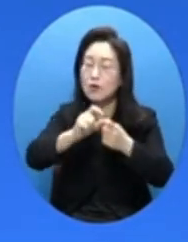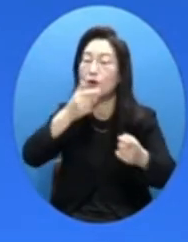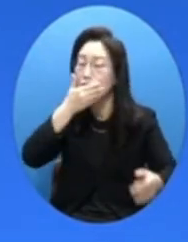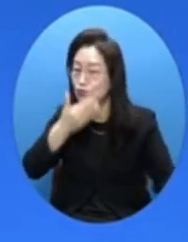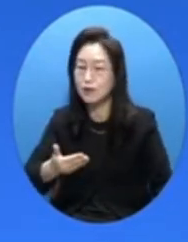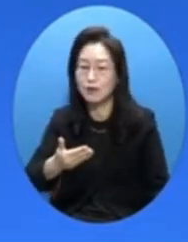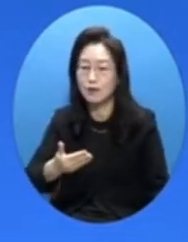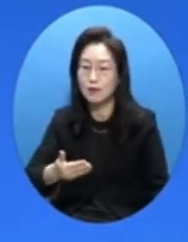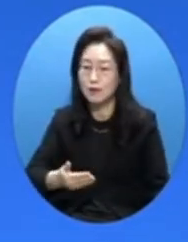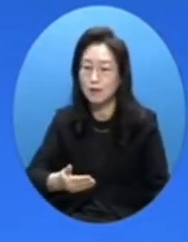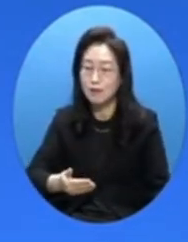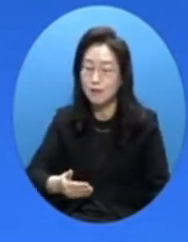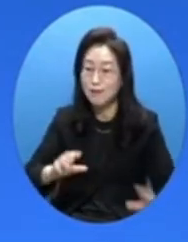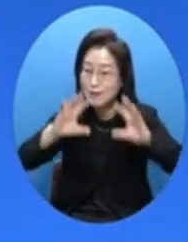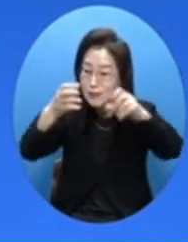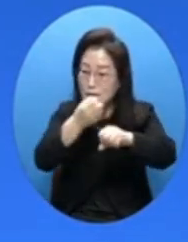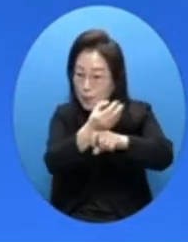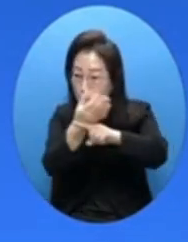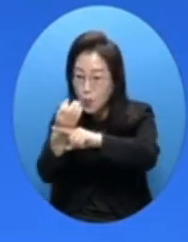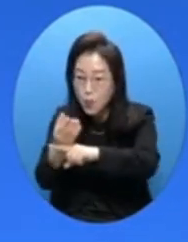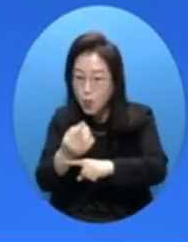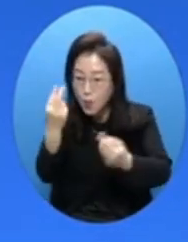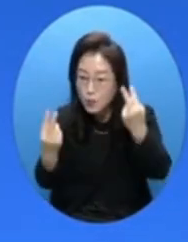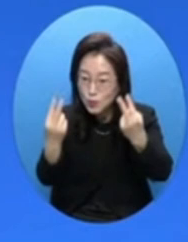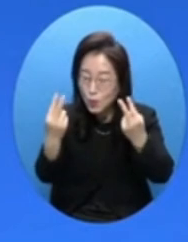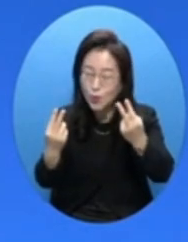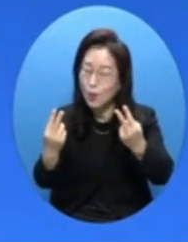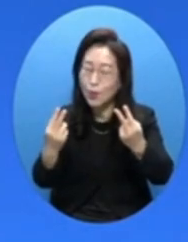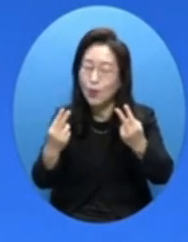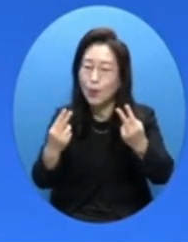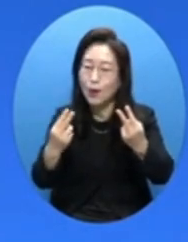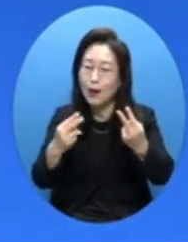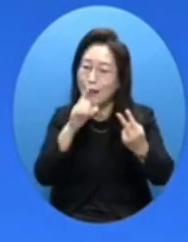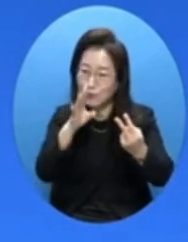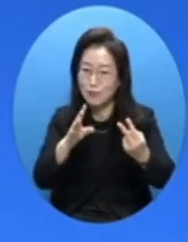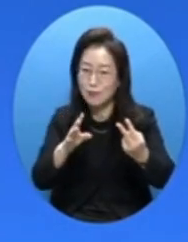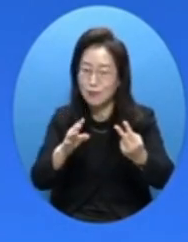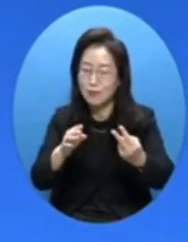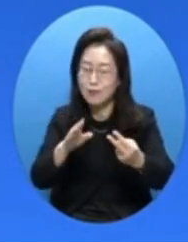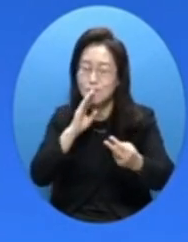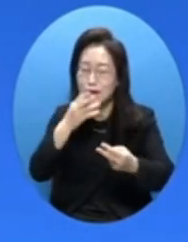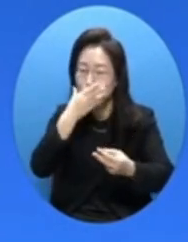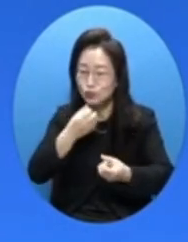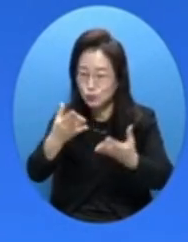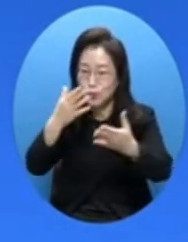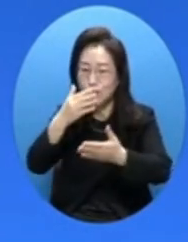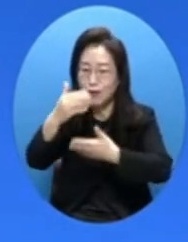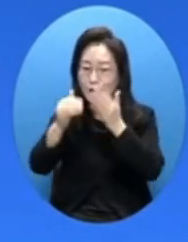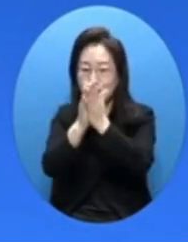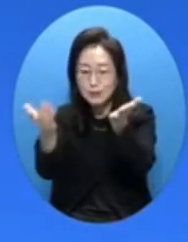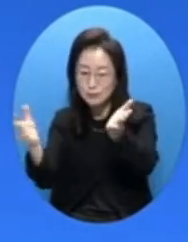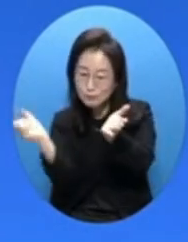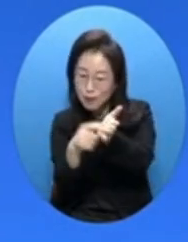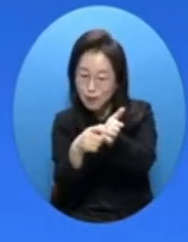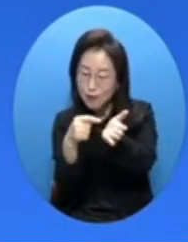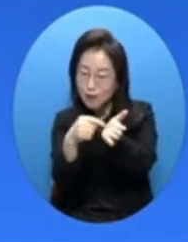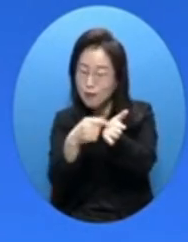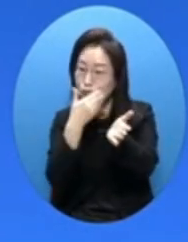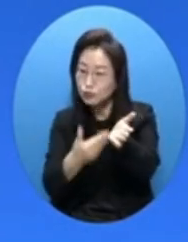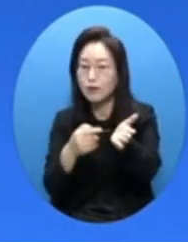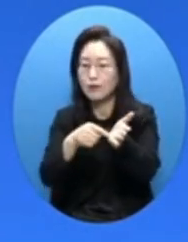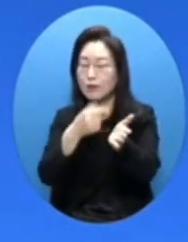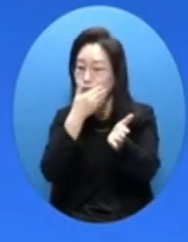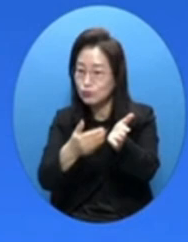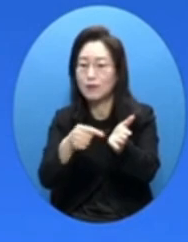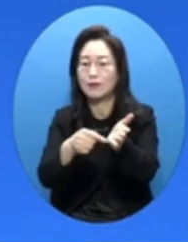그 어떤 보화도 비교할 수 없는 축복이 이 하나님의 말씀의 가치입니다. 이 말씀 속에 다 담겨 있습니다. 말씀처럼 귀한